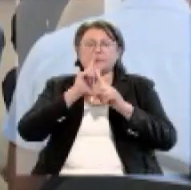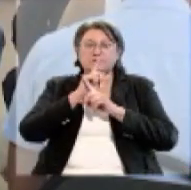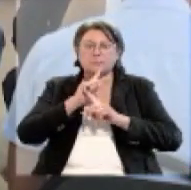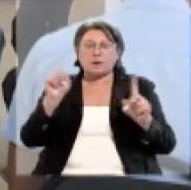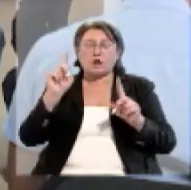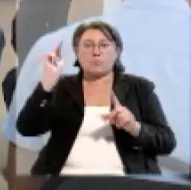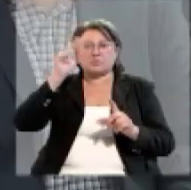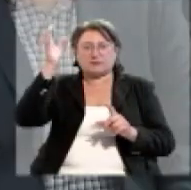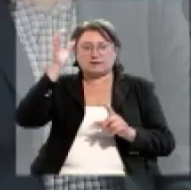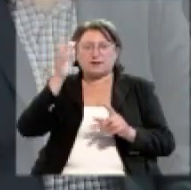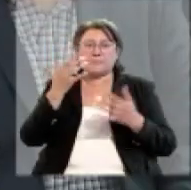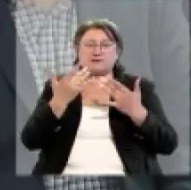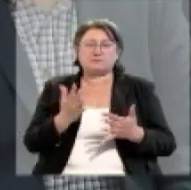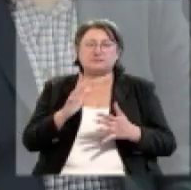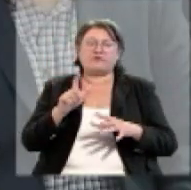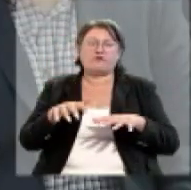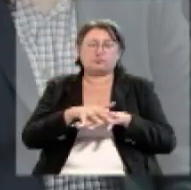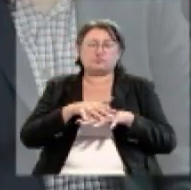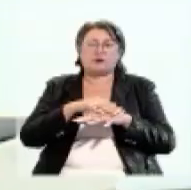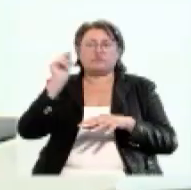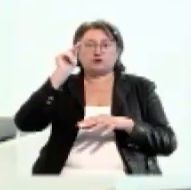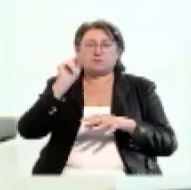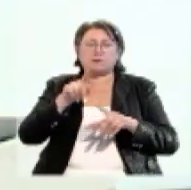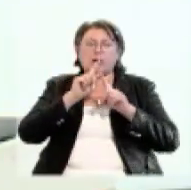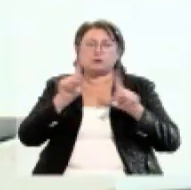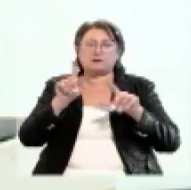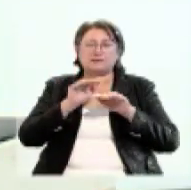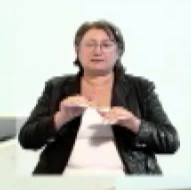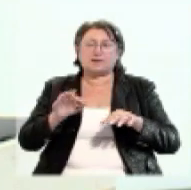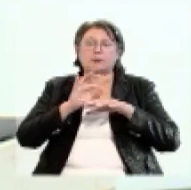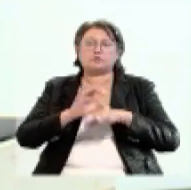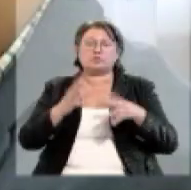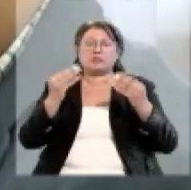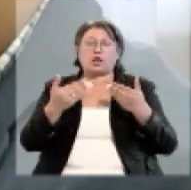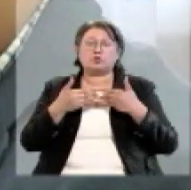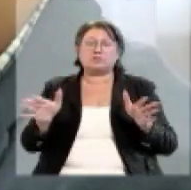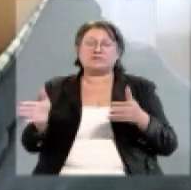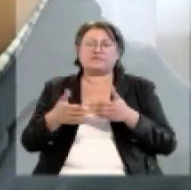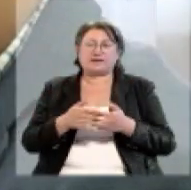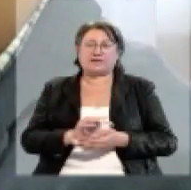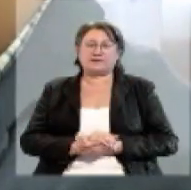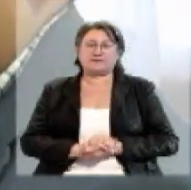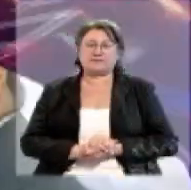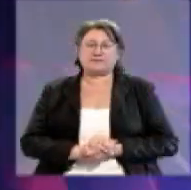Инклюзивті білім беру қоғам қажеттілігі. Ерекше балаларға арналған оқыту кешенінде ашық есік күні өтті.